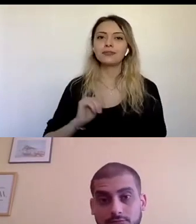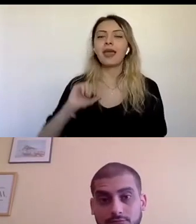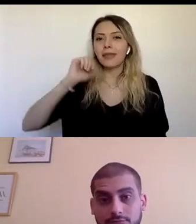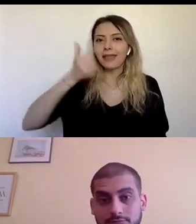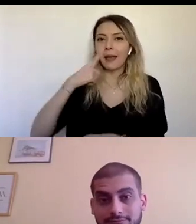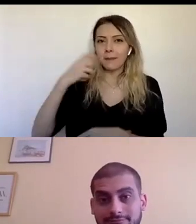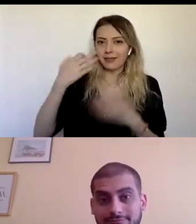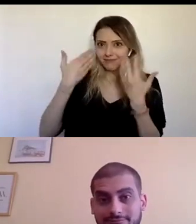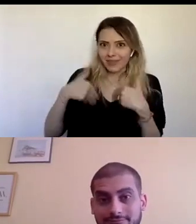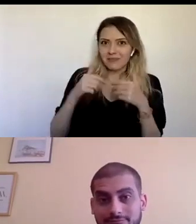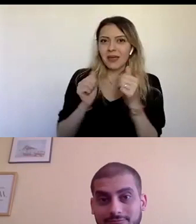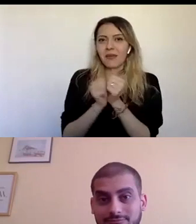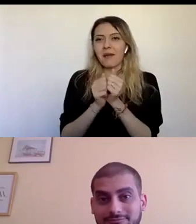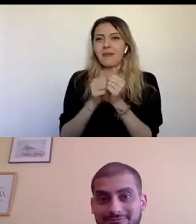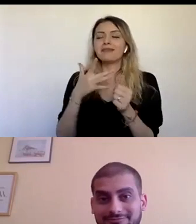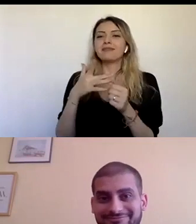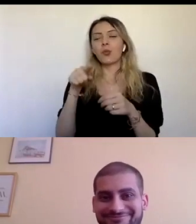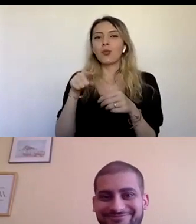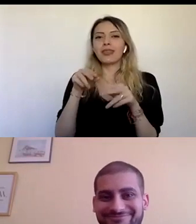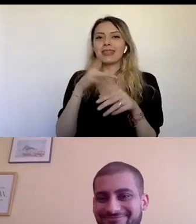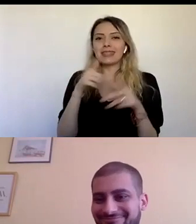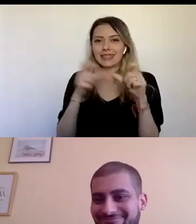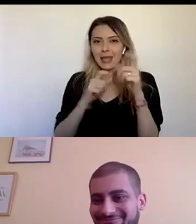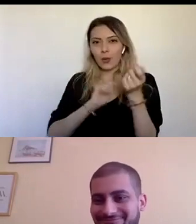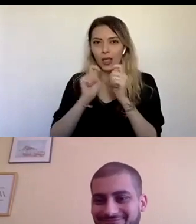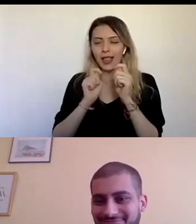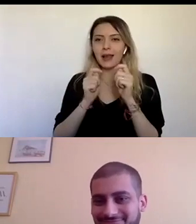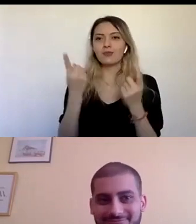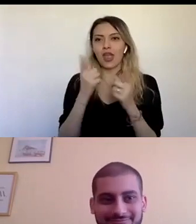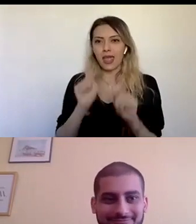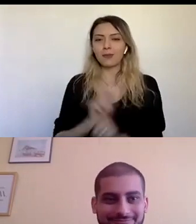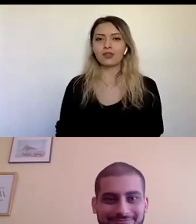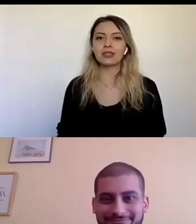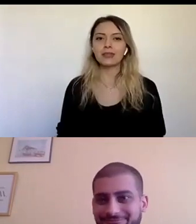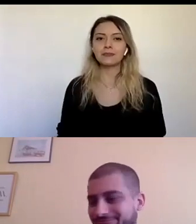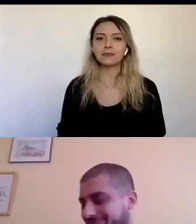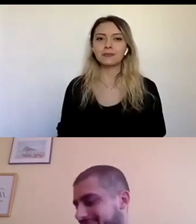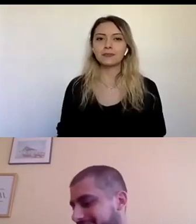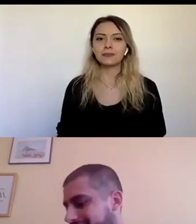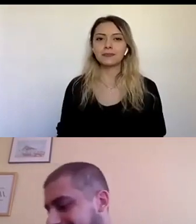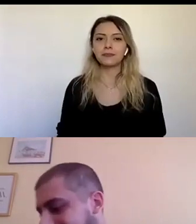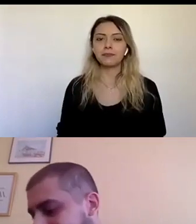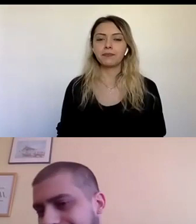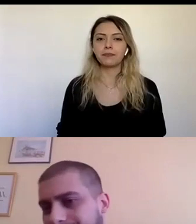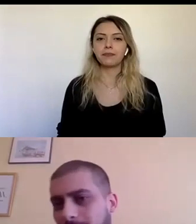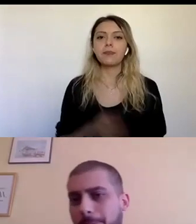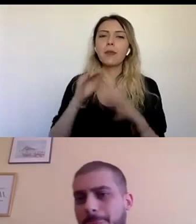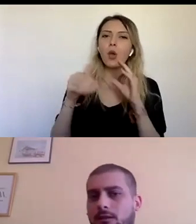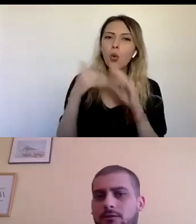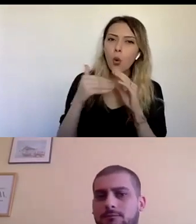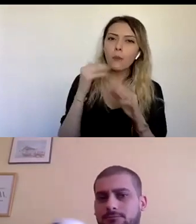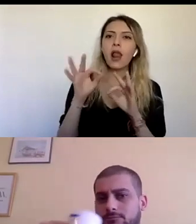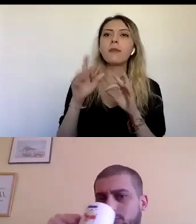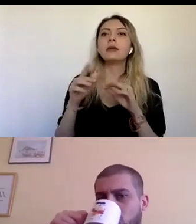yapacağız. Eğer canlı yayın yapıyorsanız YouTube yorumları ya da Facebook yorumları yönetici ekranına düşüyor. Yani mesela senin takip ettiğin gibi